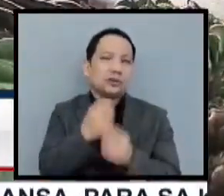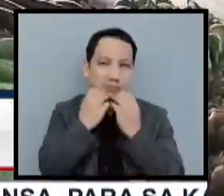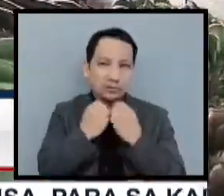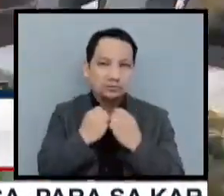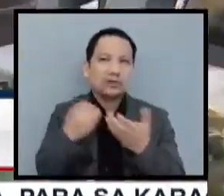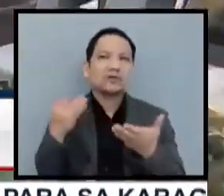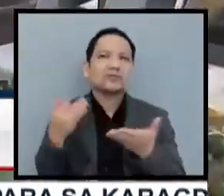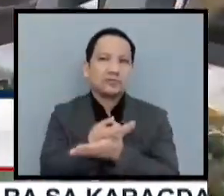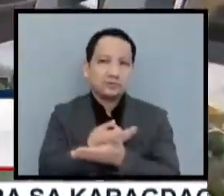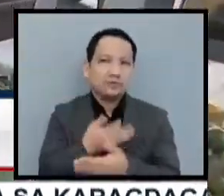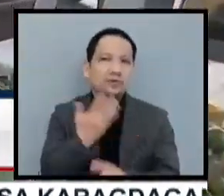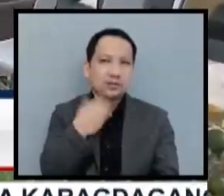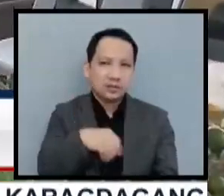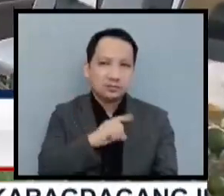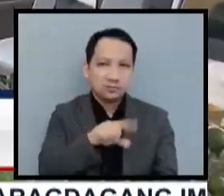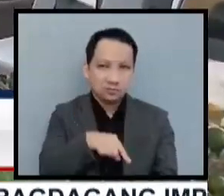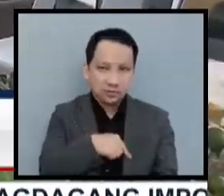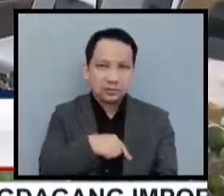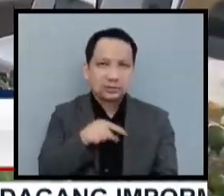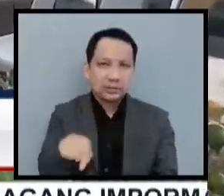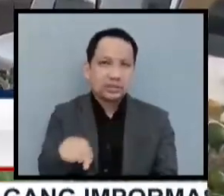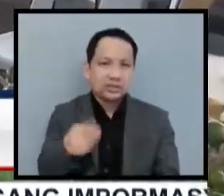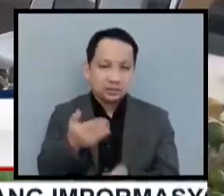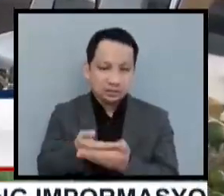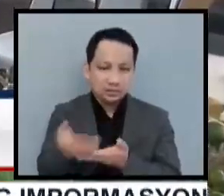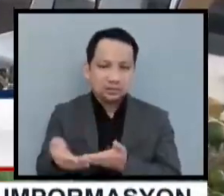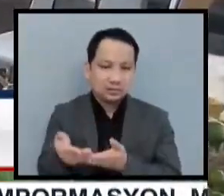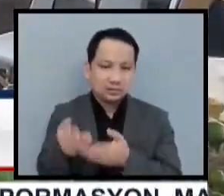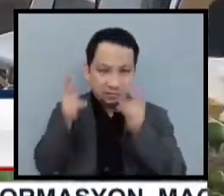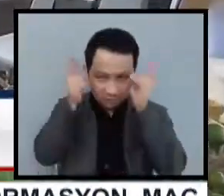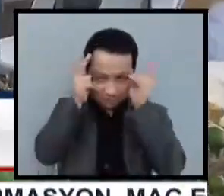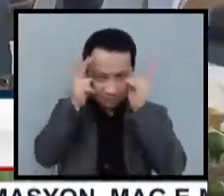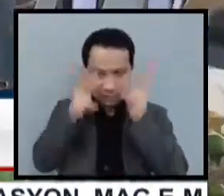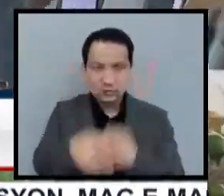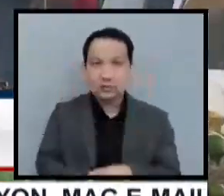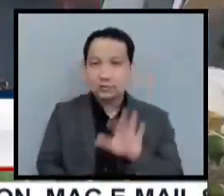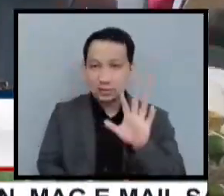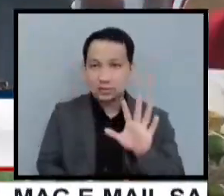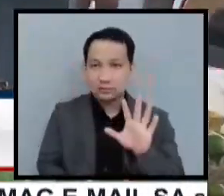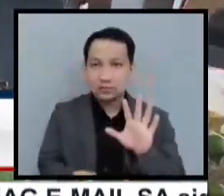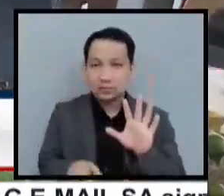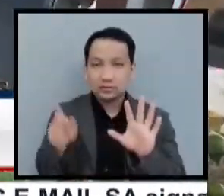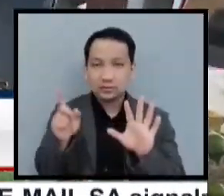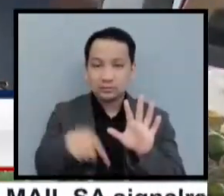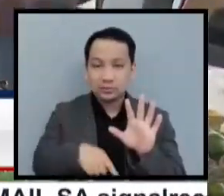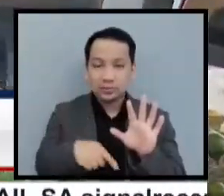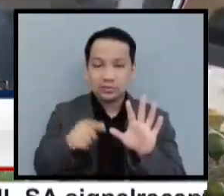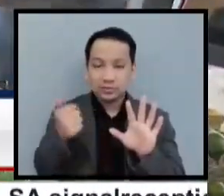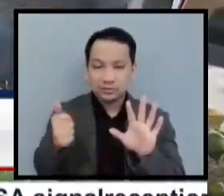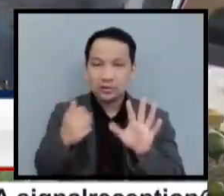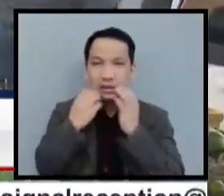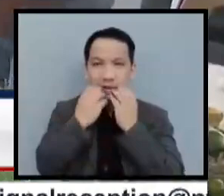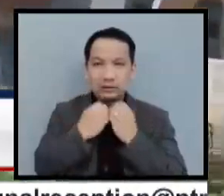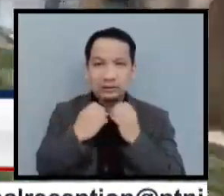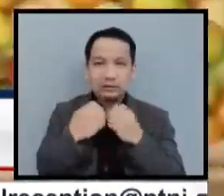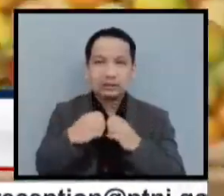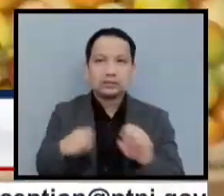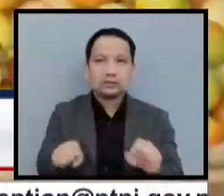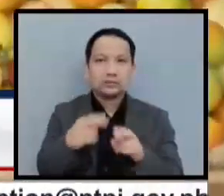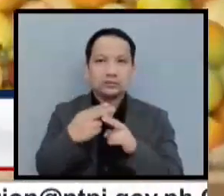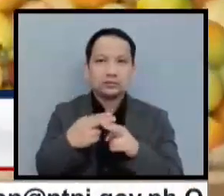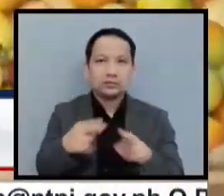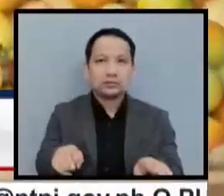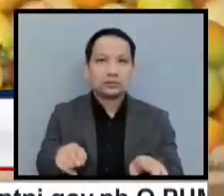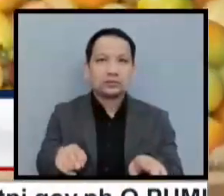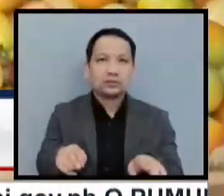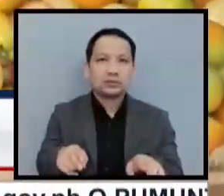ay quality pa ang mabibili dito sa Kadiwa. Habang nasa 5 hanggang 10 piso naman ang matitipid pagdating sa per tray ng itlog at kilo ng premium